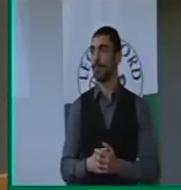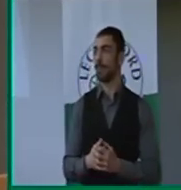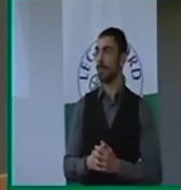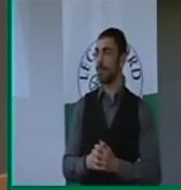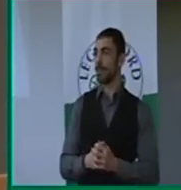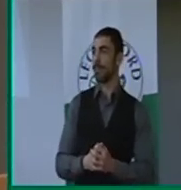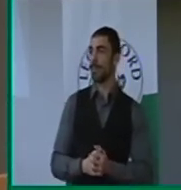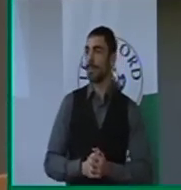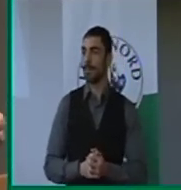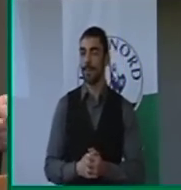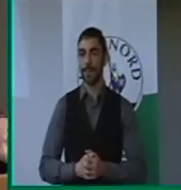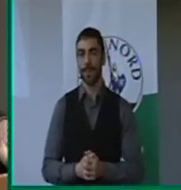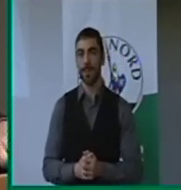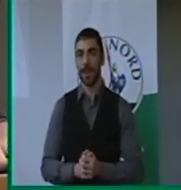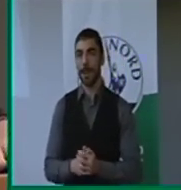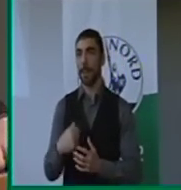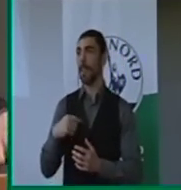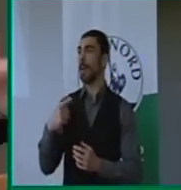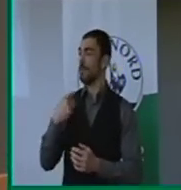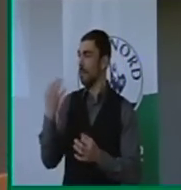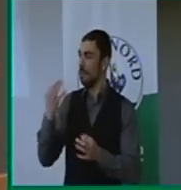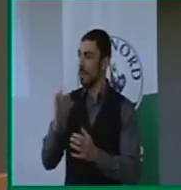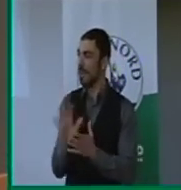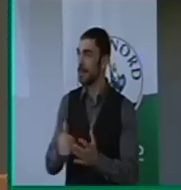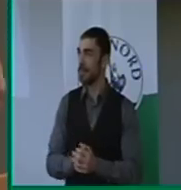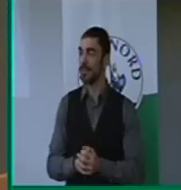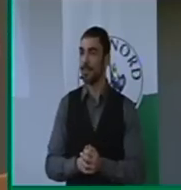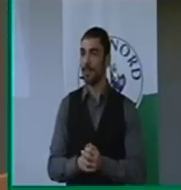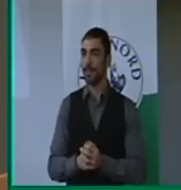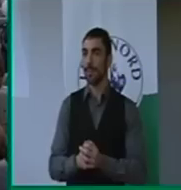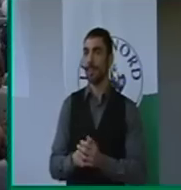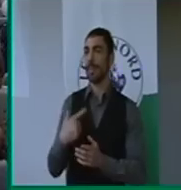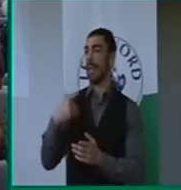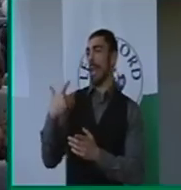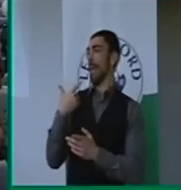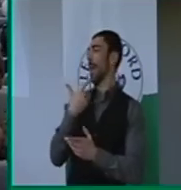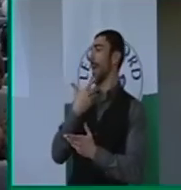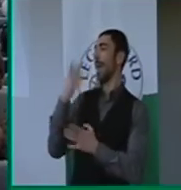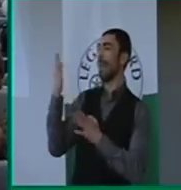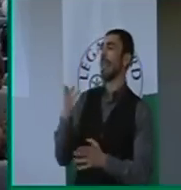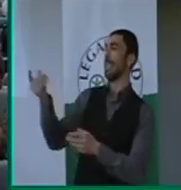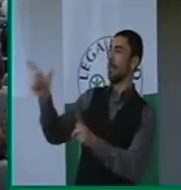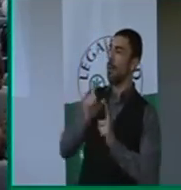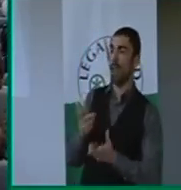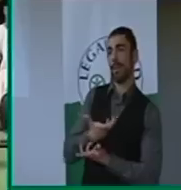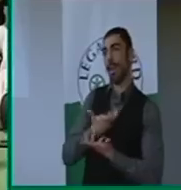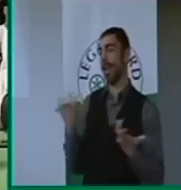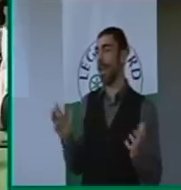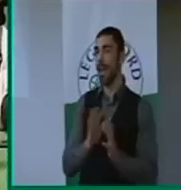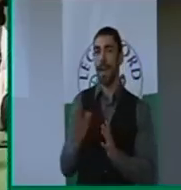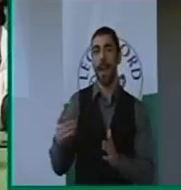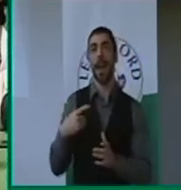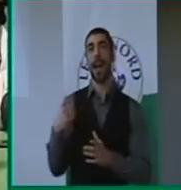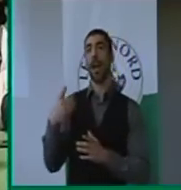chiedere della direttiva nitrati No no va bene dopo la testimonianza è chiara c'è la